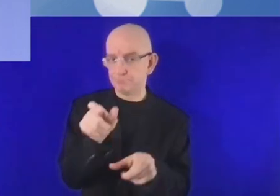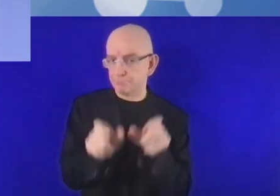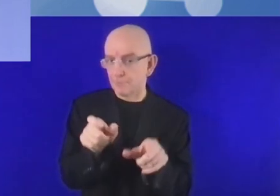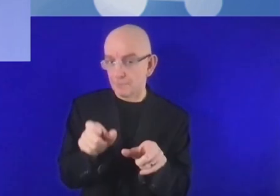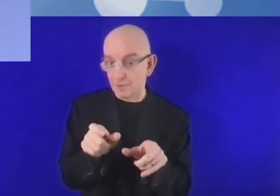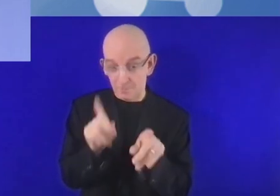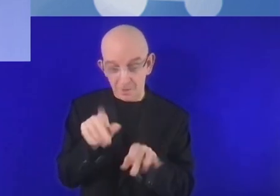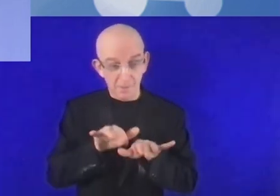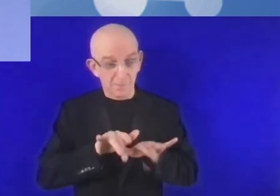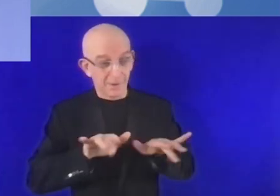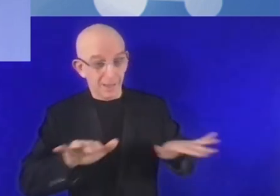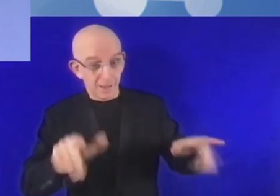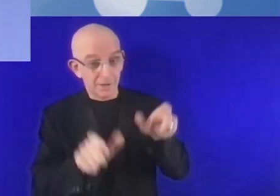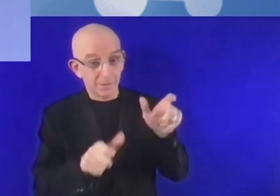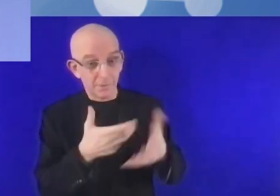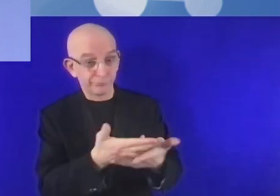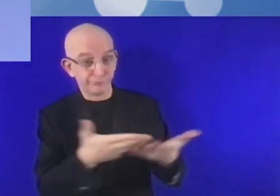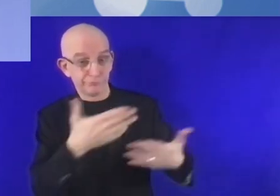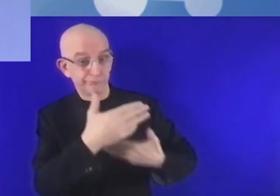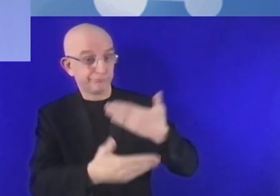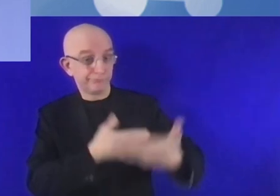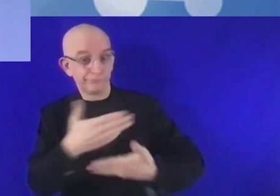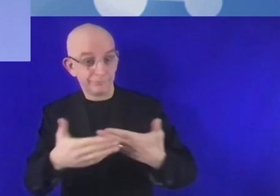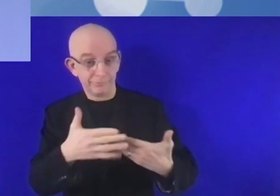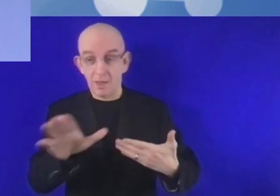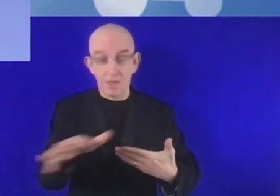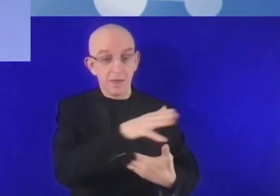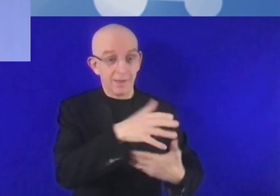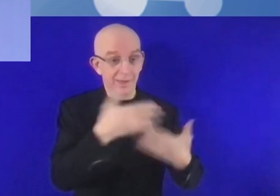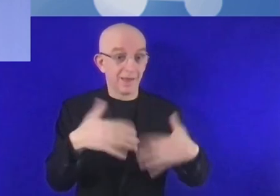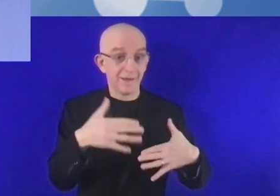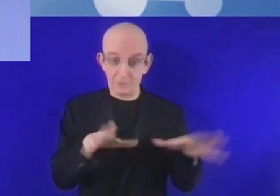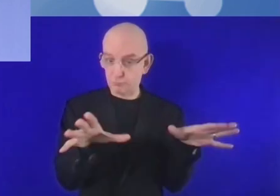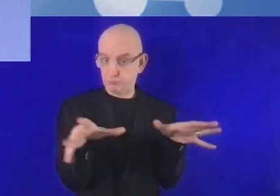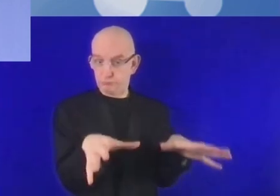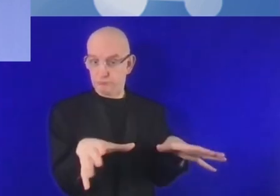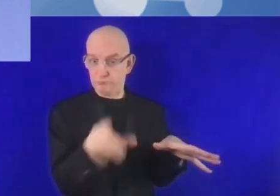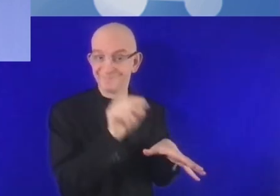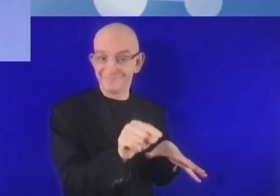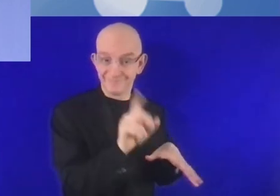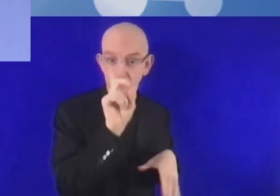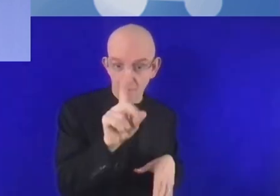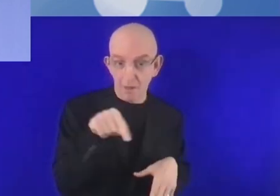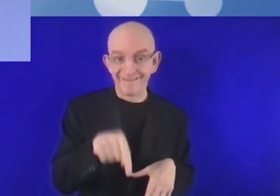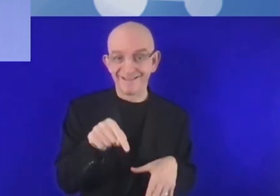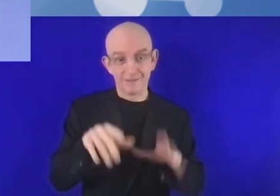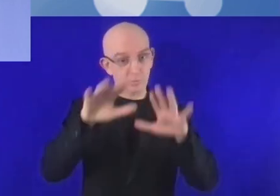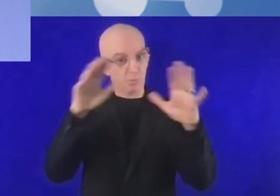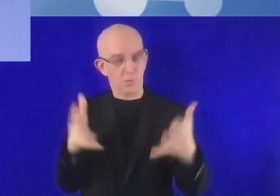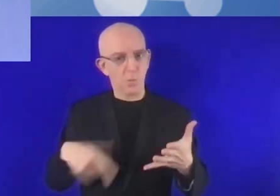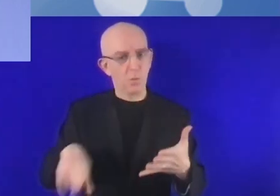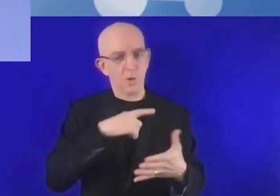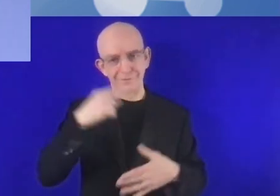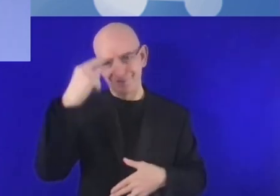technologii korzystają miliony i miliardy ludzi na całym świecie. Bardzo często mówimy już o tym, że niedługo zatrze się